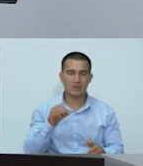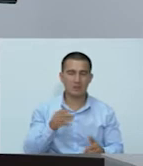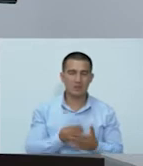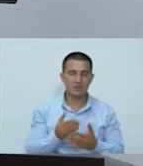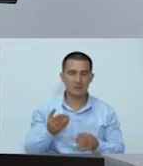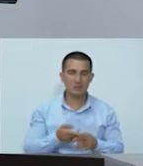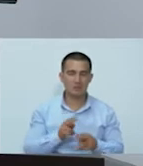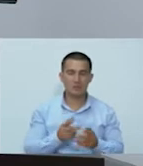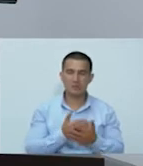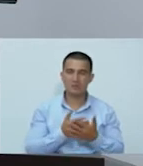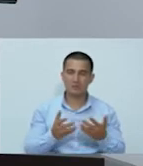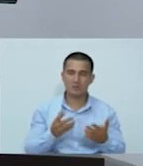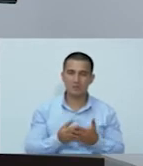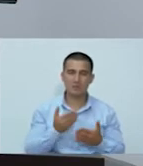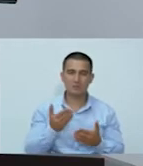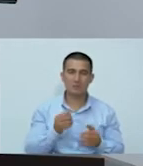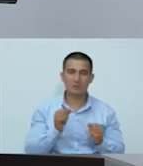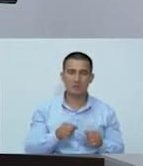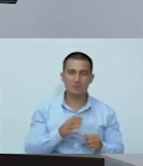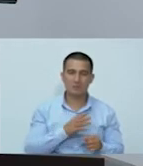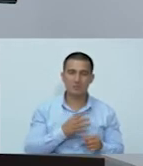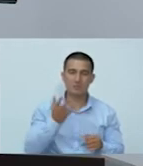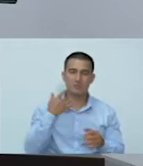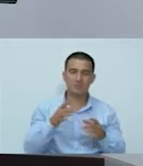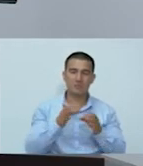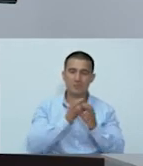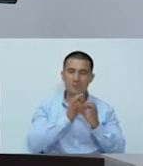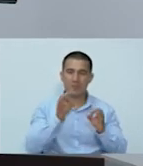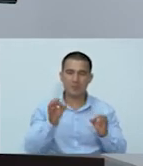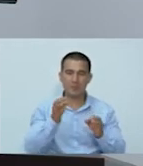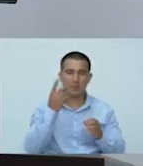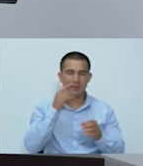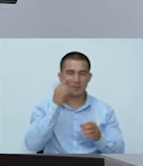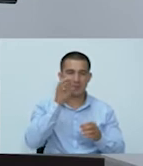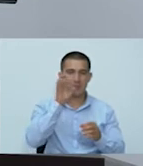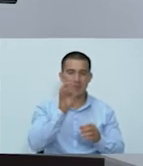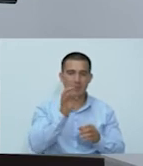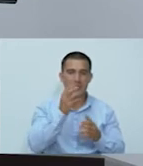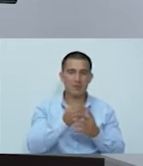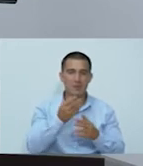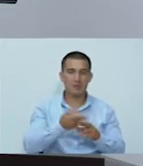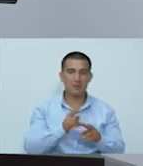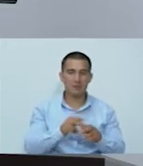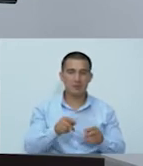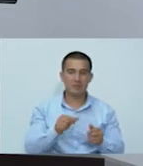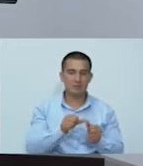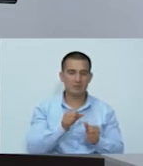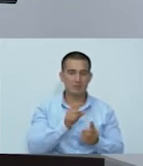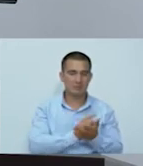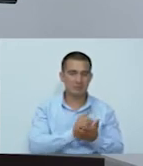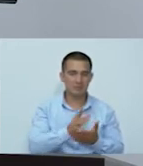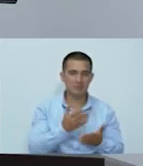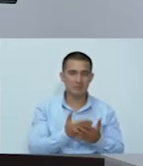boshqa elementlarimizda aylanalar trafaretidan foydalanar edik. Zich aylana elementida bu trafaretdan